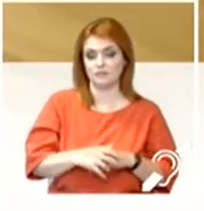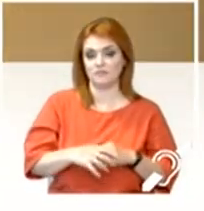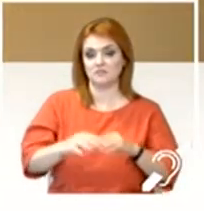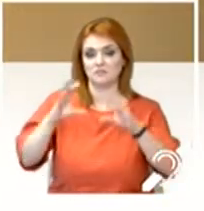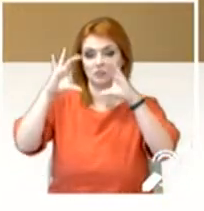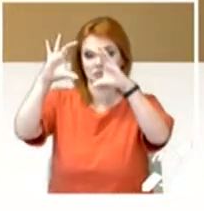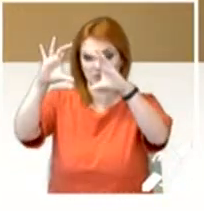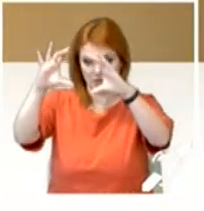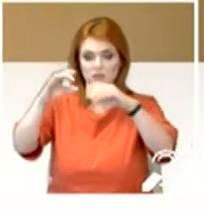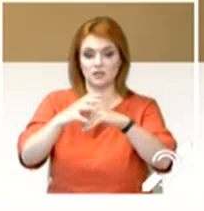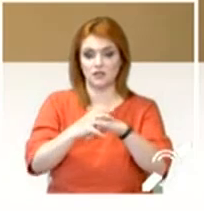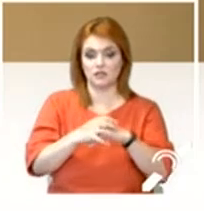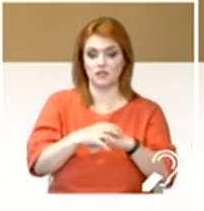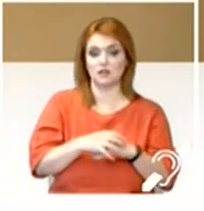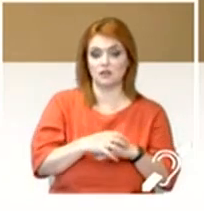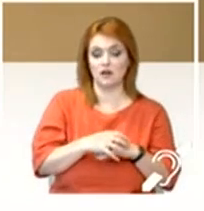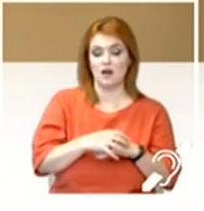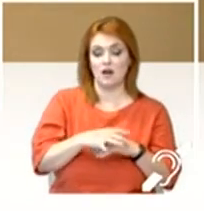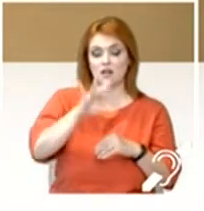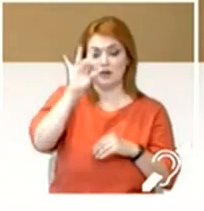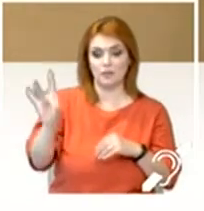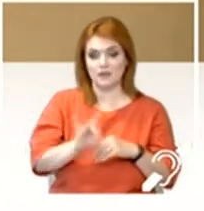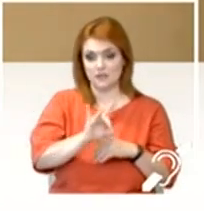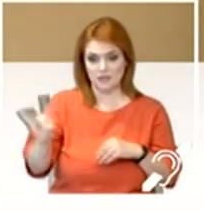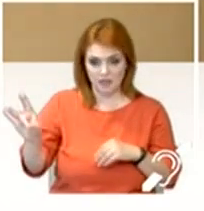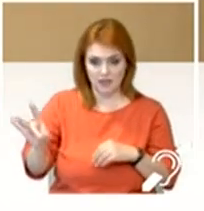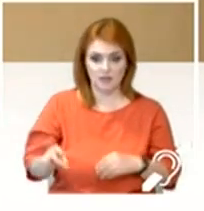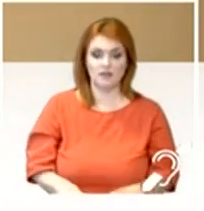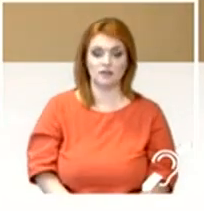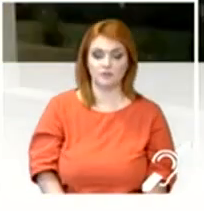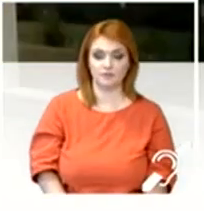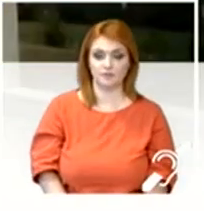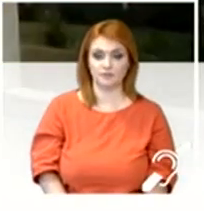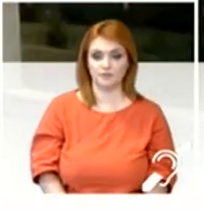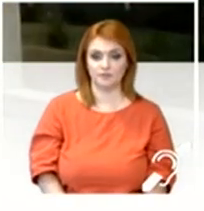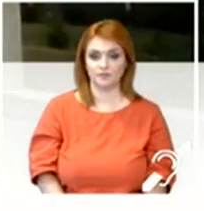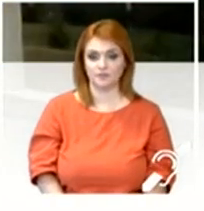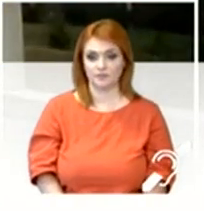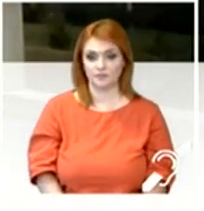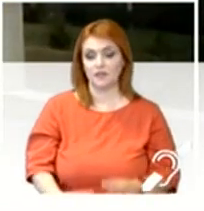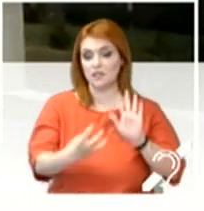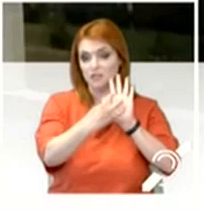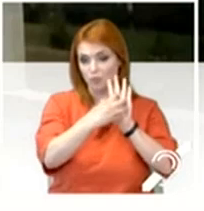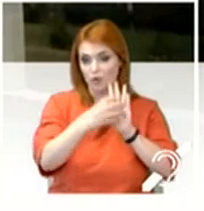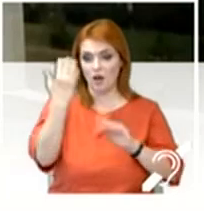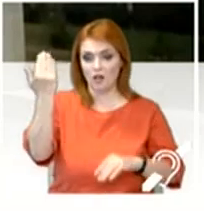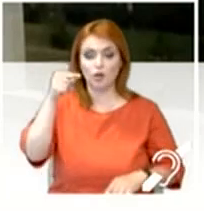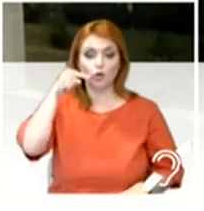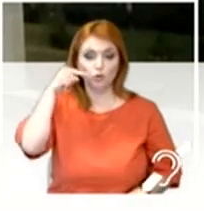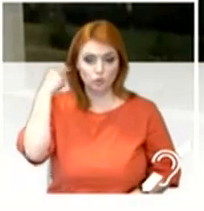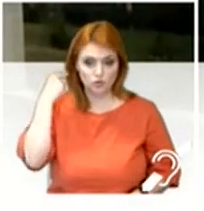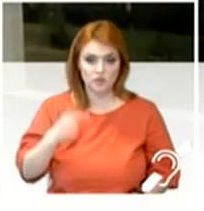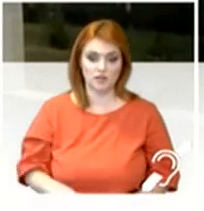și Ana și înfățișează vulturul cu două capete ce poartă deasupra capului trei coroane, simbolizând regiunile și